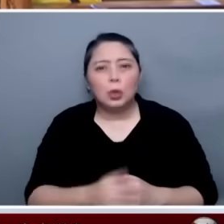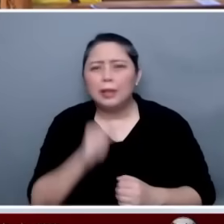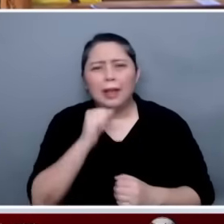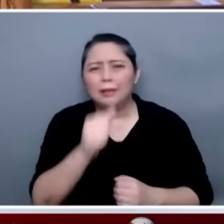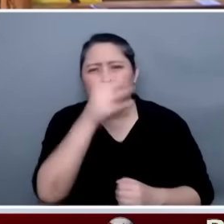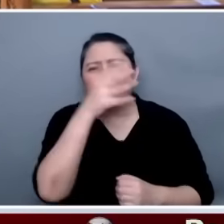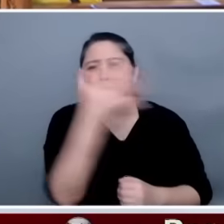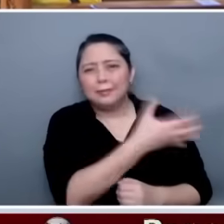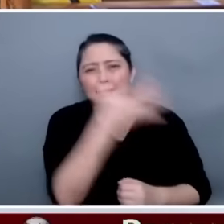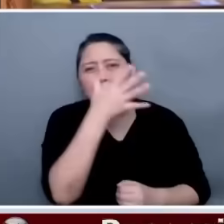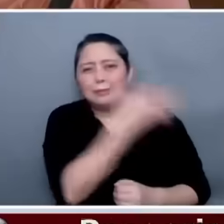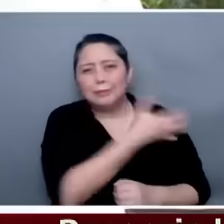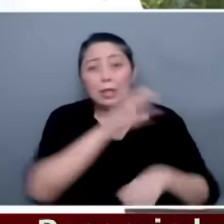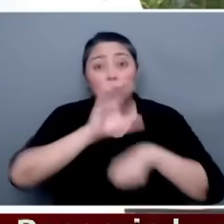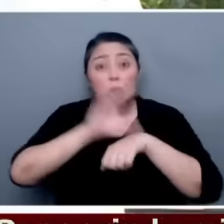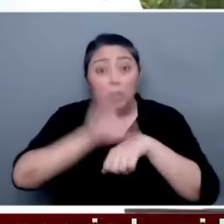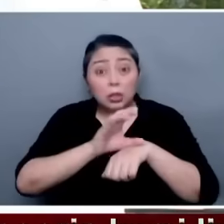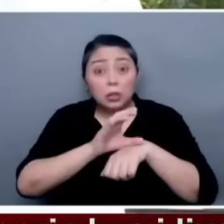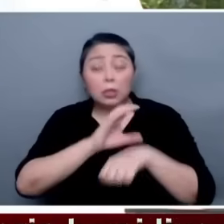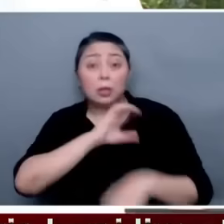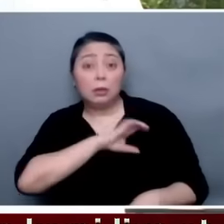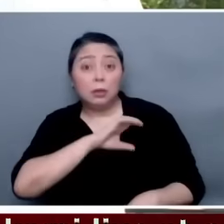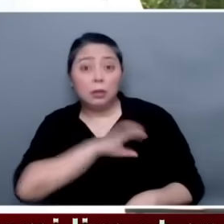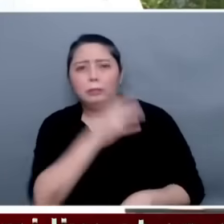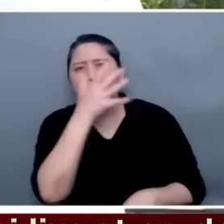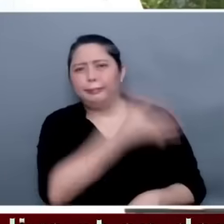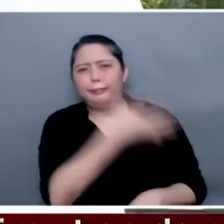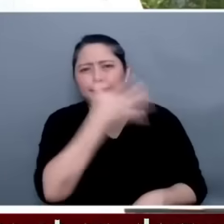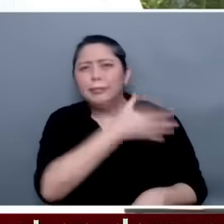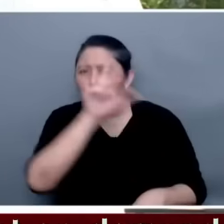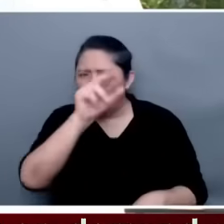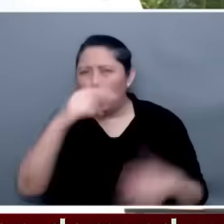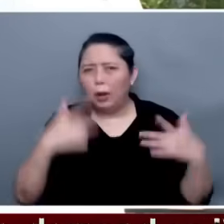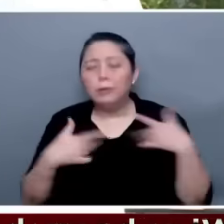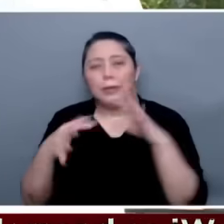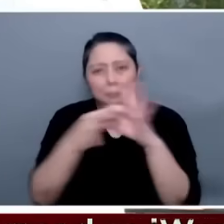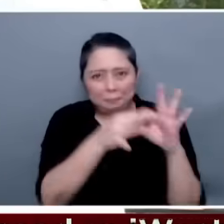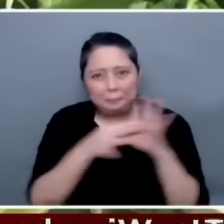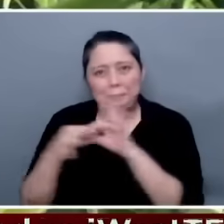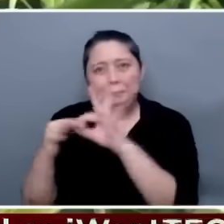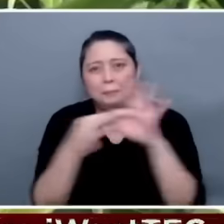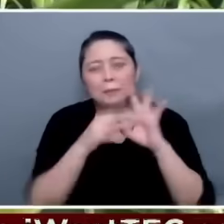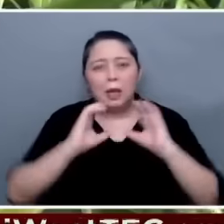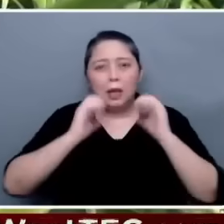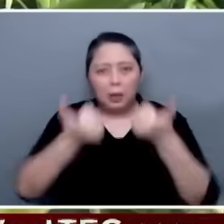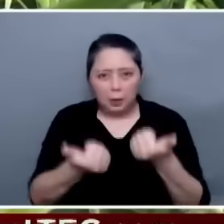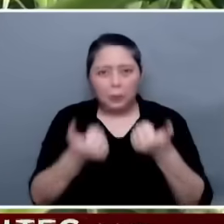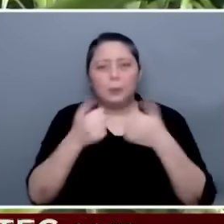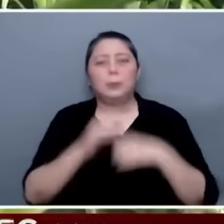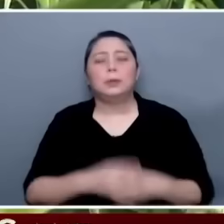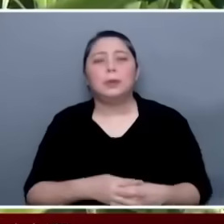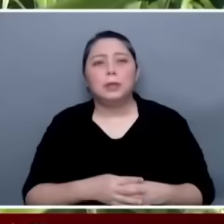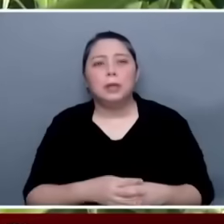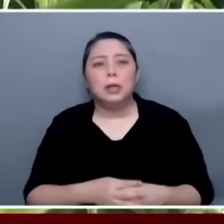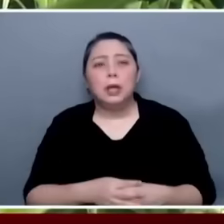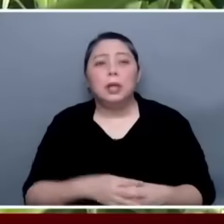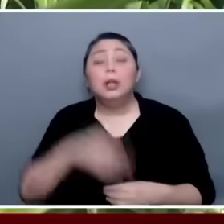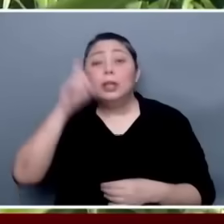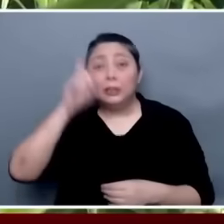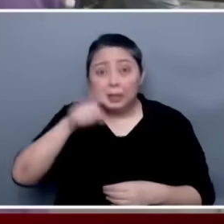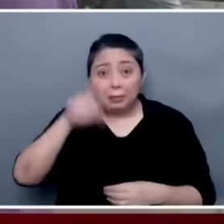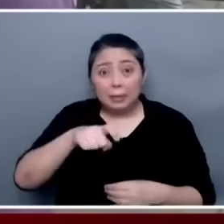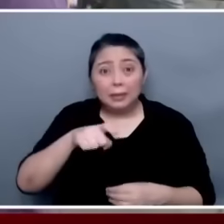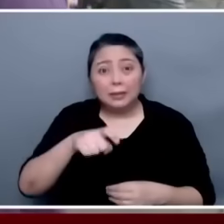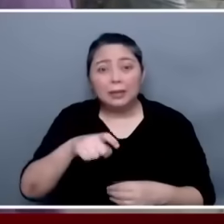ng simbahan, ng kapulisan. Para din sa ilang Katoliko, dapat nang payagan ang mas maraming tao sa loob ng